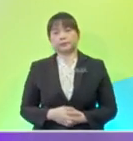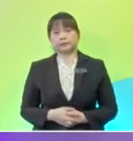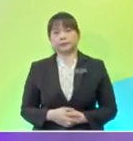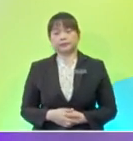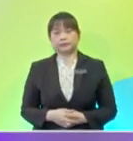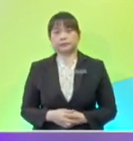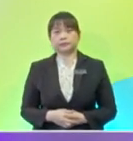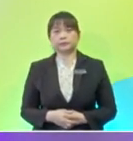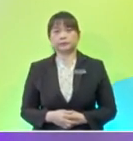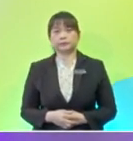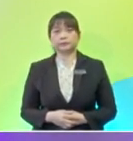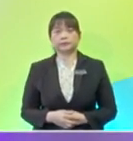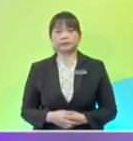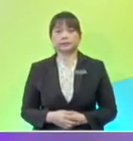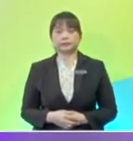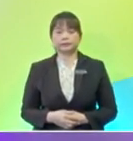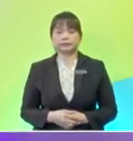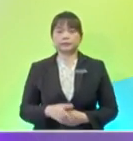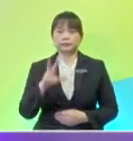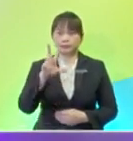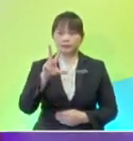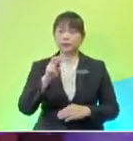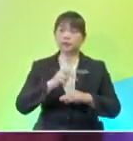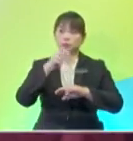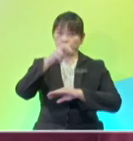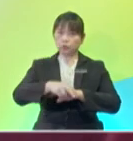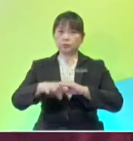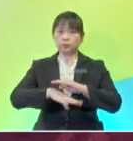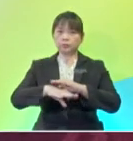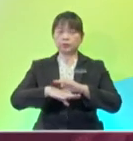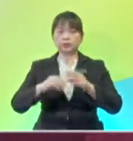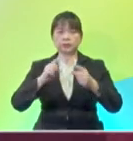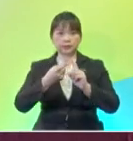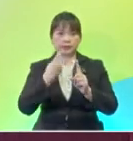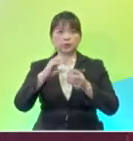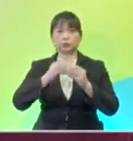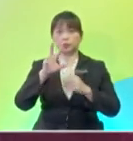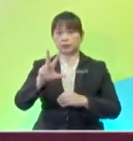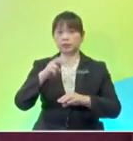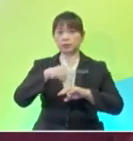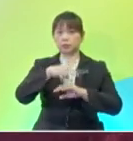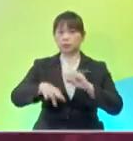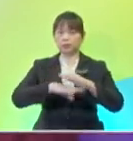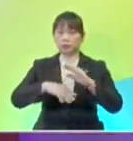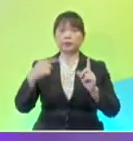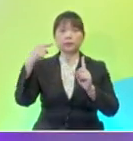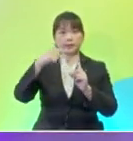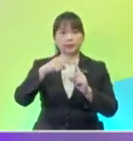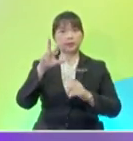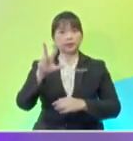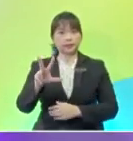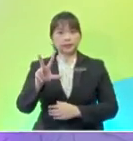tiga tiga nih dia turun bawah oke dari Number 3 diturun bawah ke-3 juga